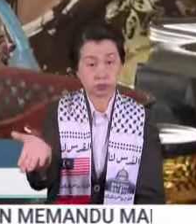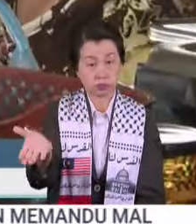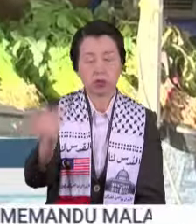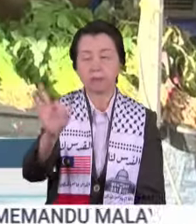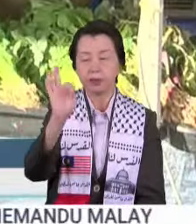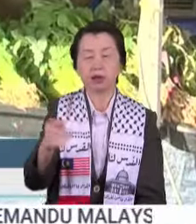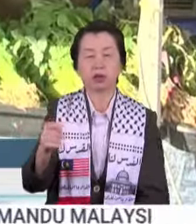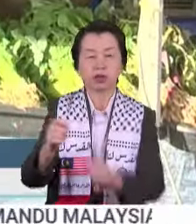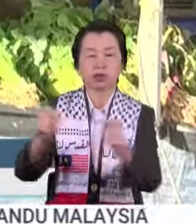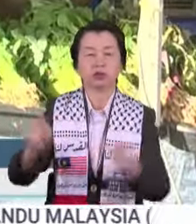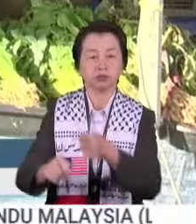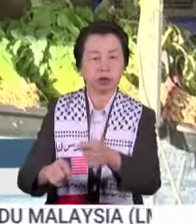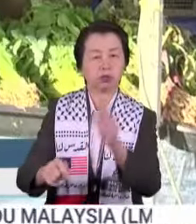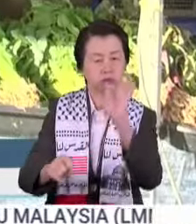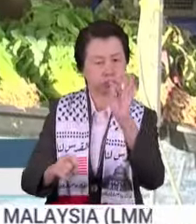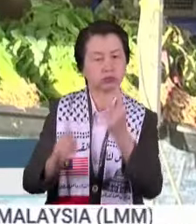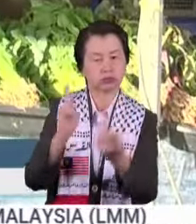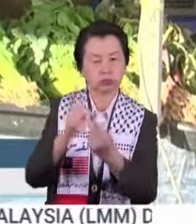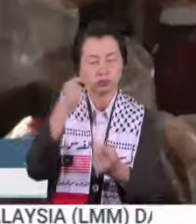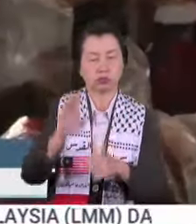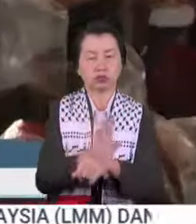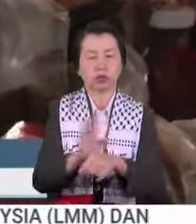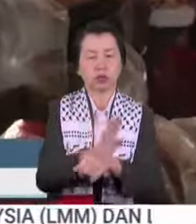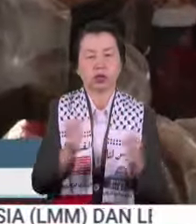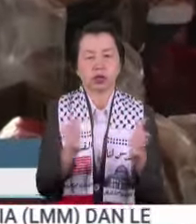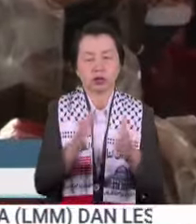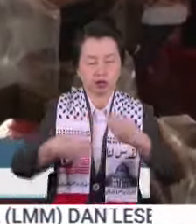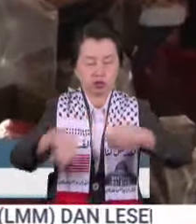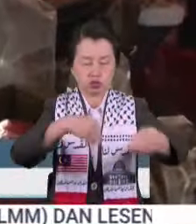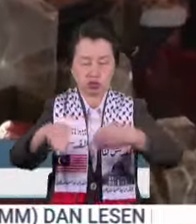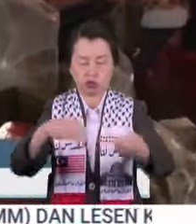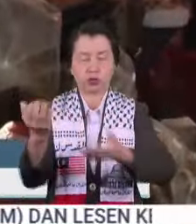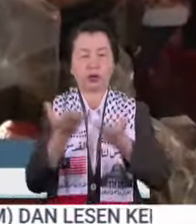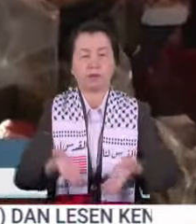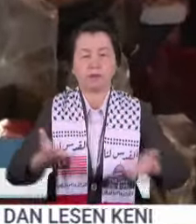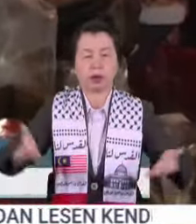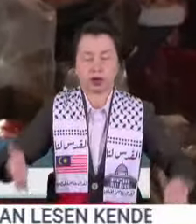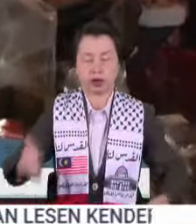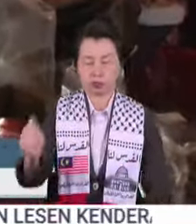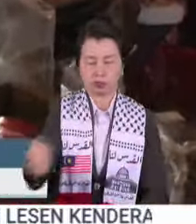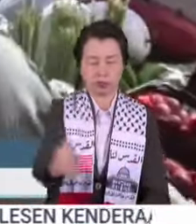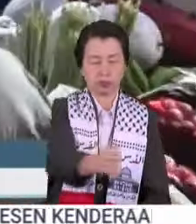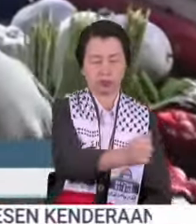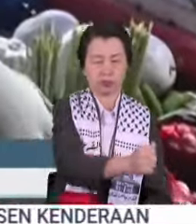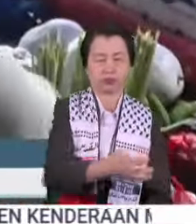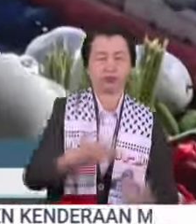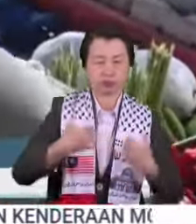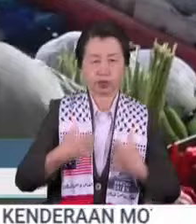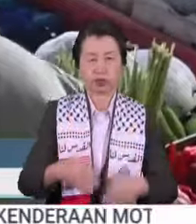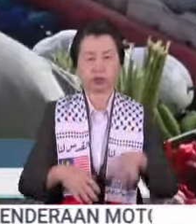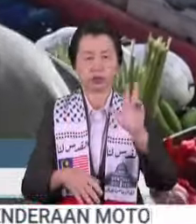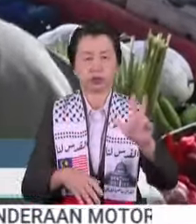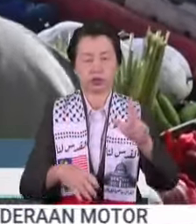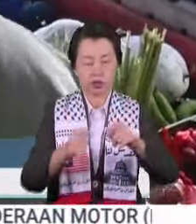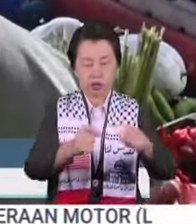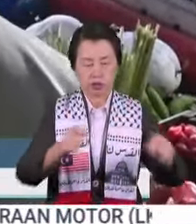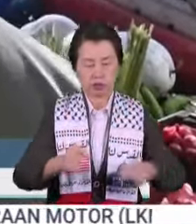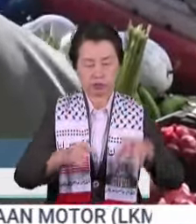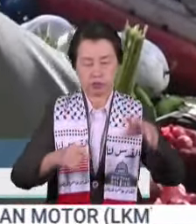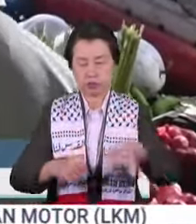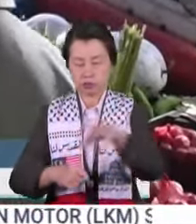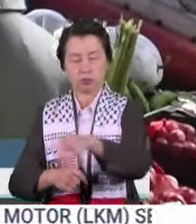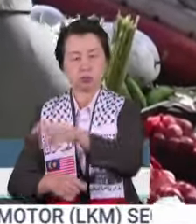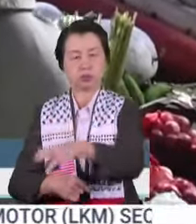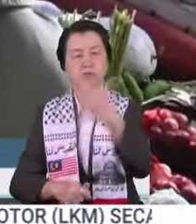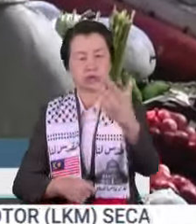Ia merupakan lokasi strategik para peniaga kecil memasarkan hasil produk masing-masing terdapat tiga tapak jualan beroperasi